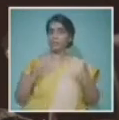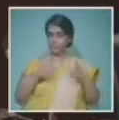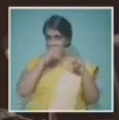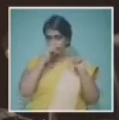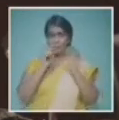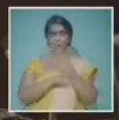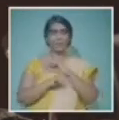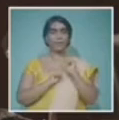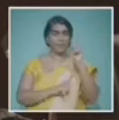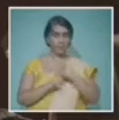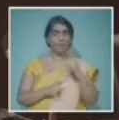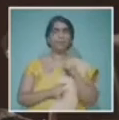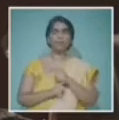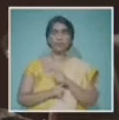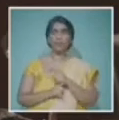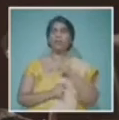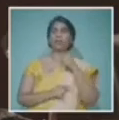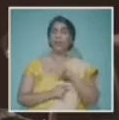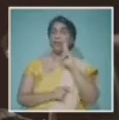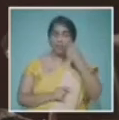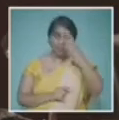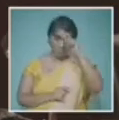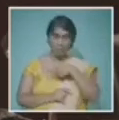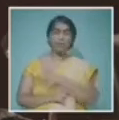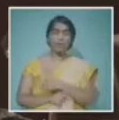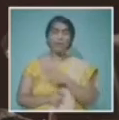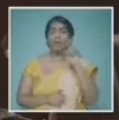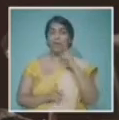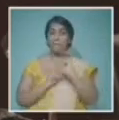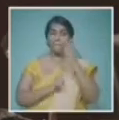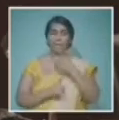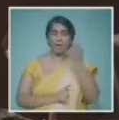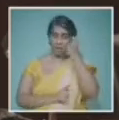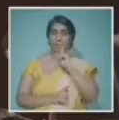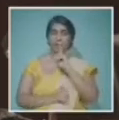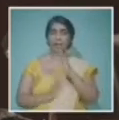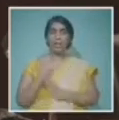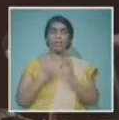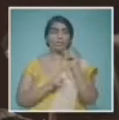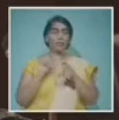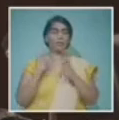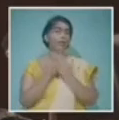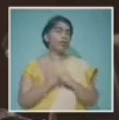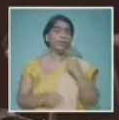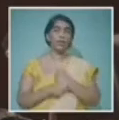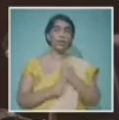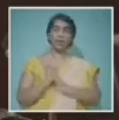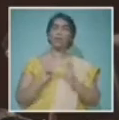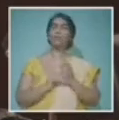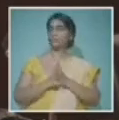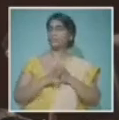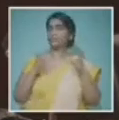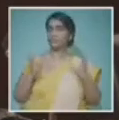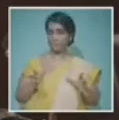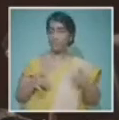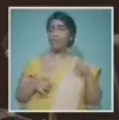ගිය පාර්ලිමේන්තුවේ 15 පාර්ලිමේන්තුවේ රනිල් වික්‍රමසිංහ මේ පාර්ලිමේන්තුවේ යෝජනාවක් ගෙනලා ඇමති දුර සංඛ්‍යාව සහ රාජ්‍ය අමාත්‍ය දුර සංඛ්‍යාව වැඩි